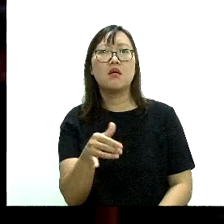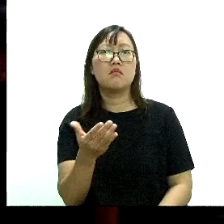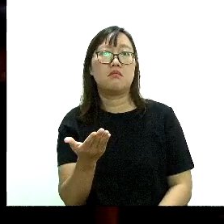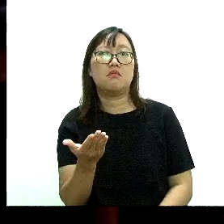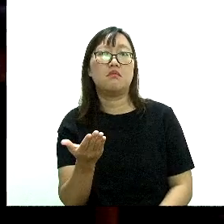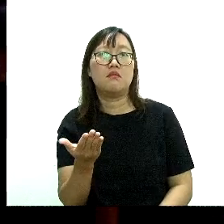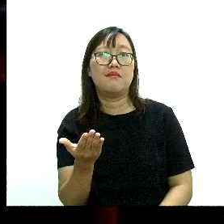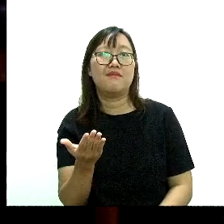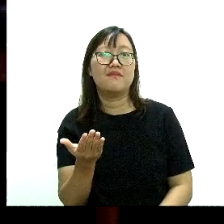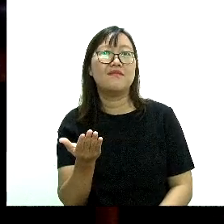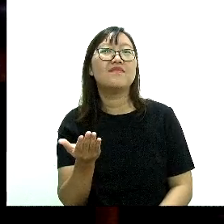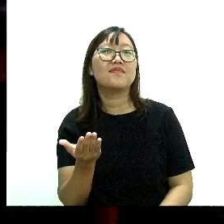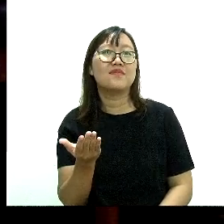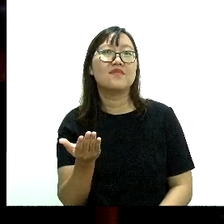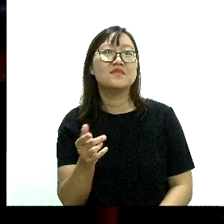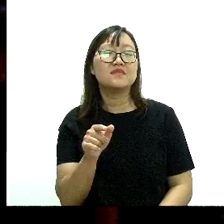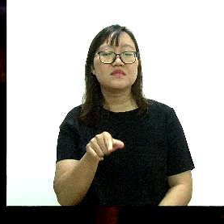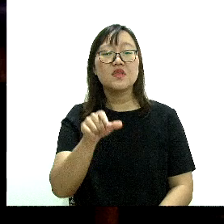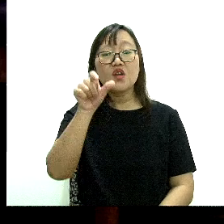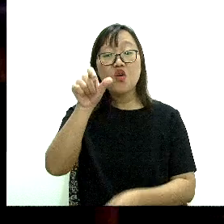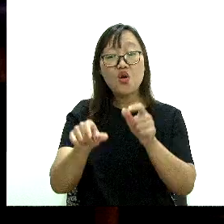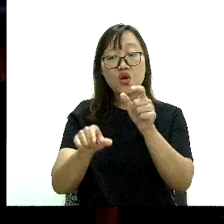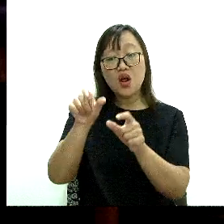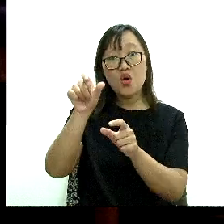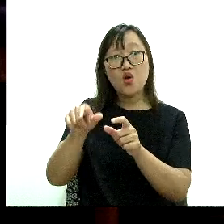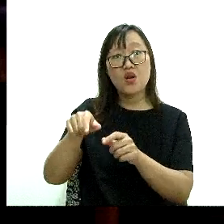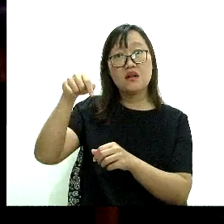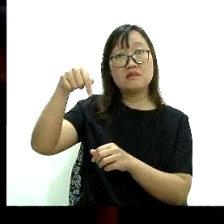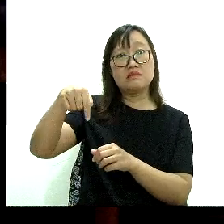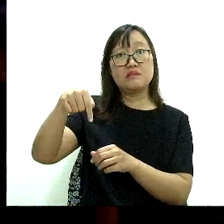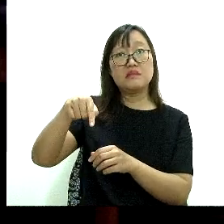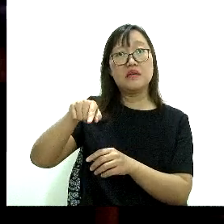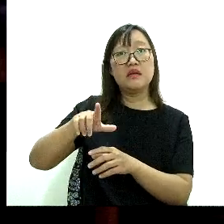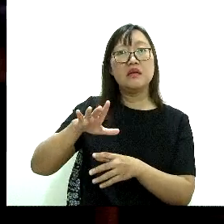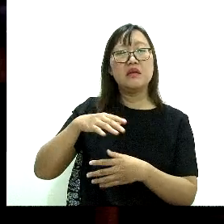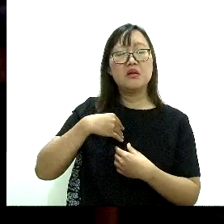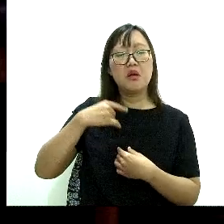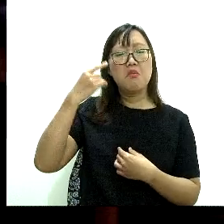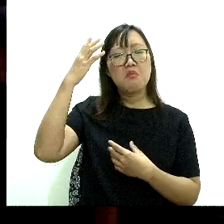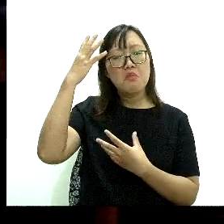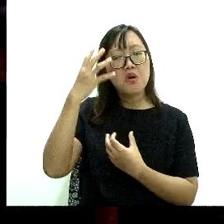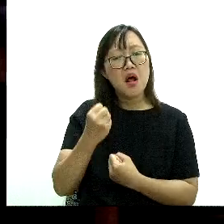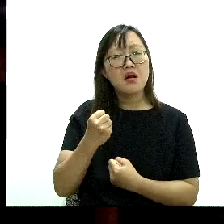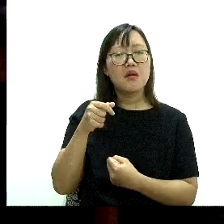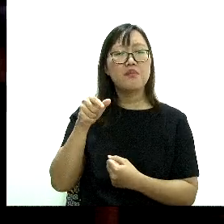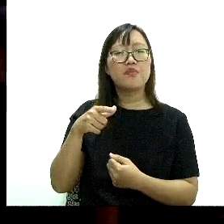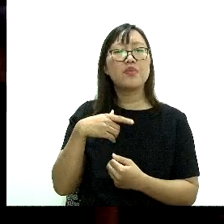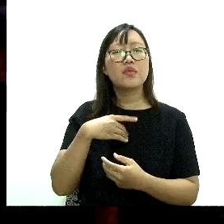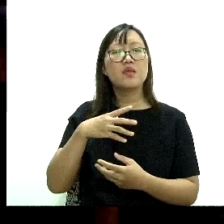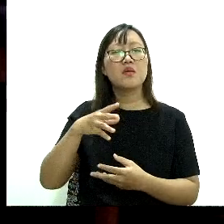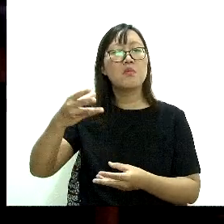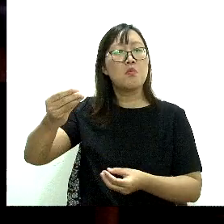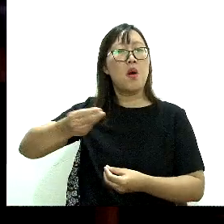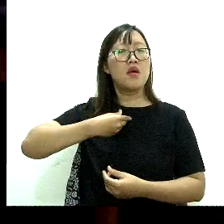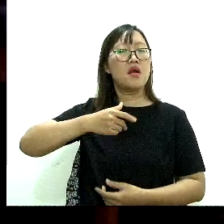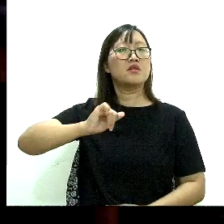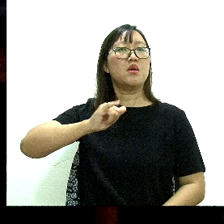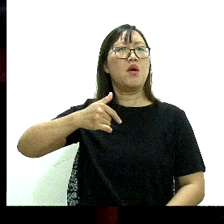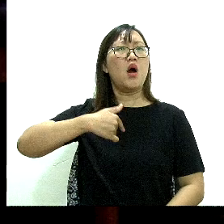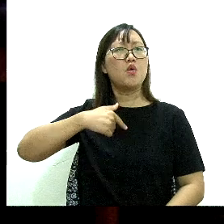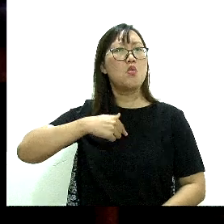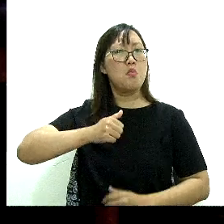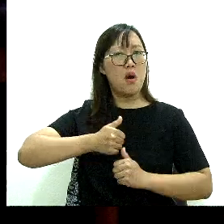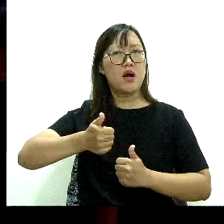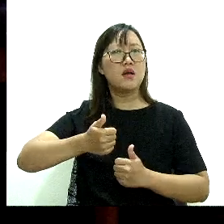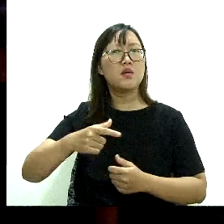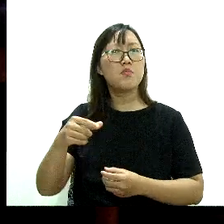Bagi orang-orang ini, rahmat adalah bayaran jasanya. Sepertinya kerajaan Allah yang diwartakan oleh